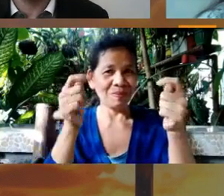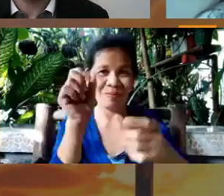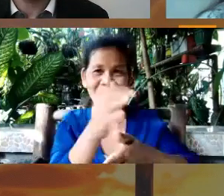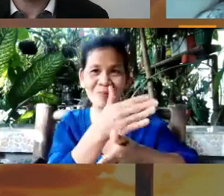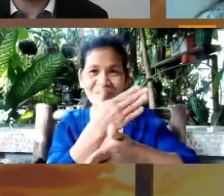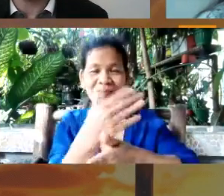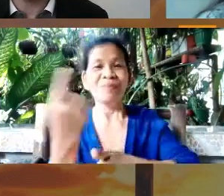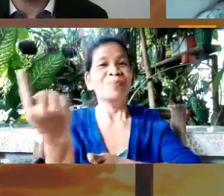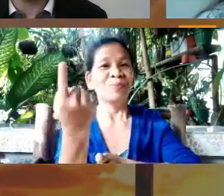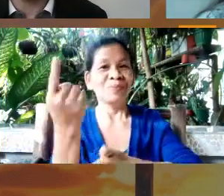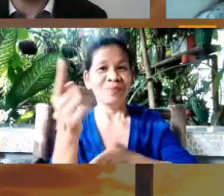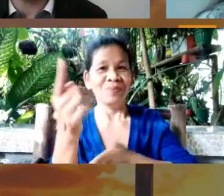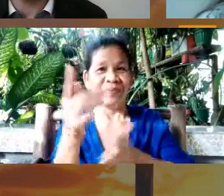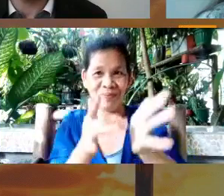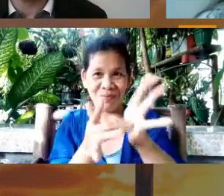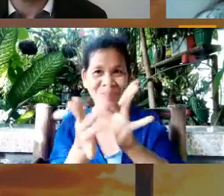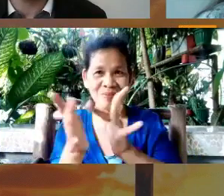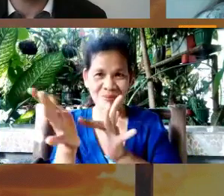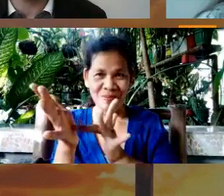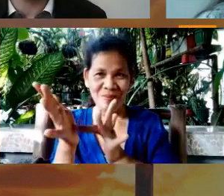po? Sana po ay